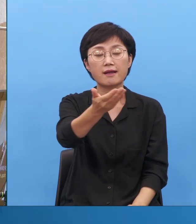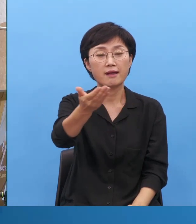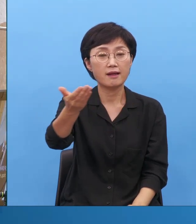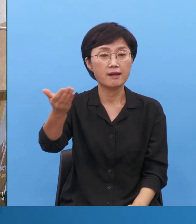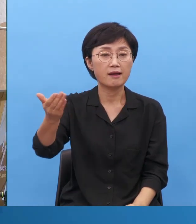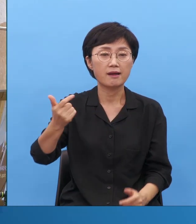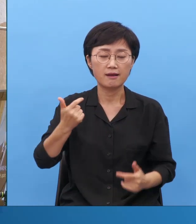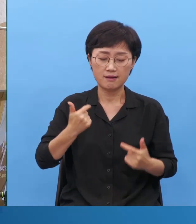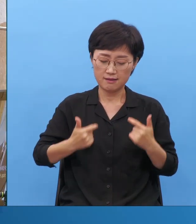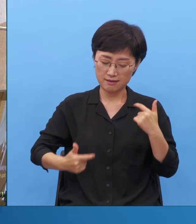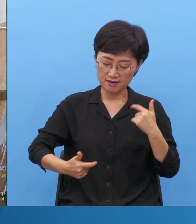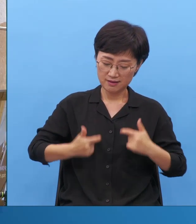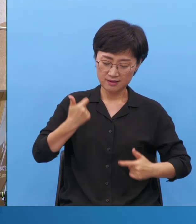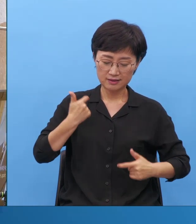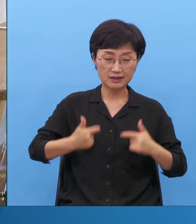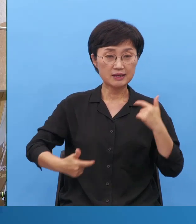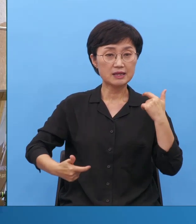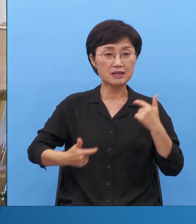성도들아